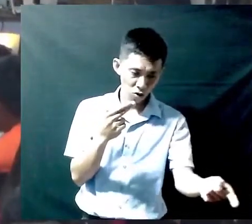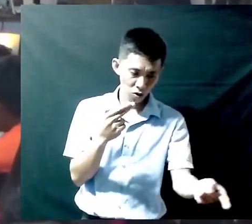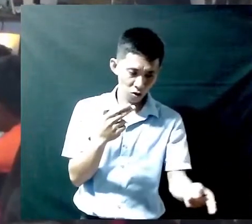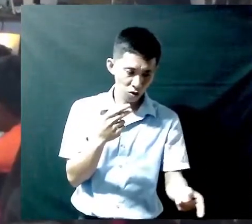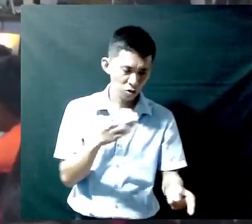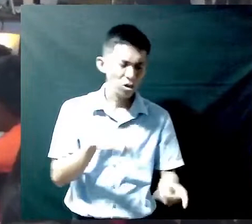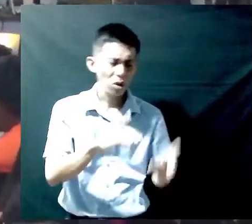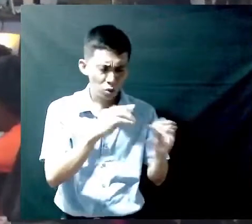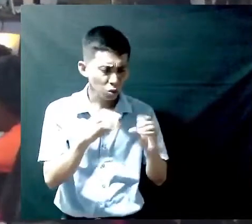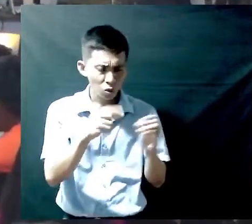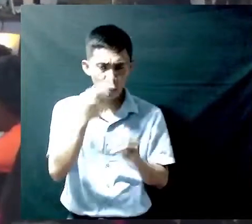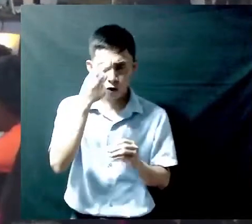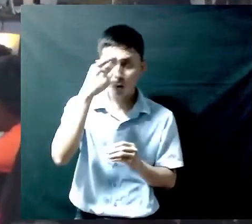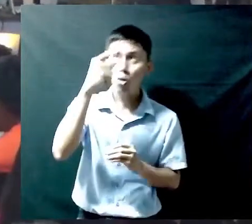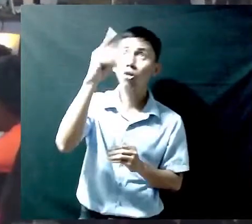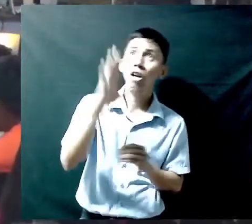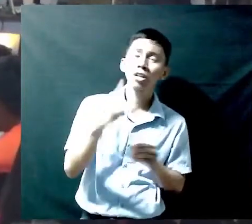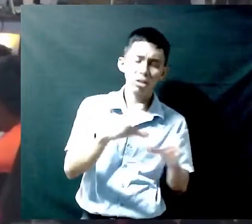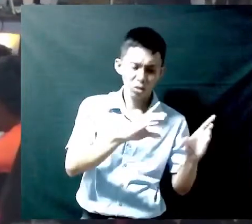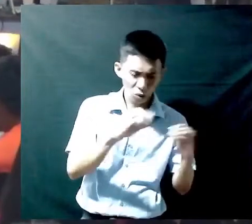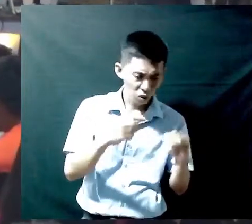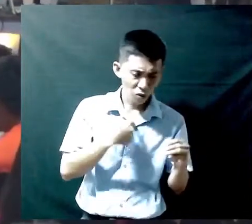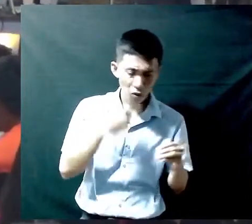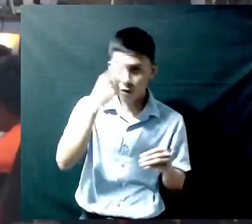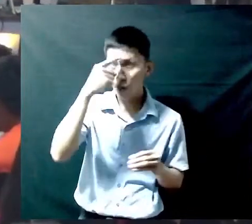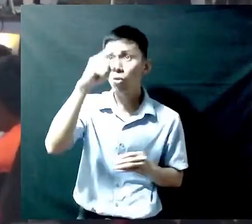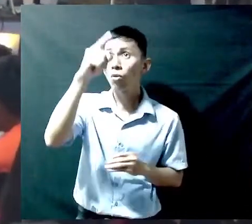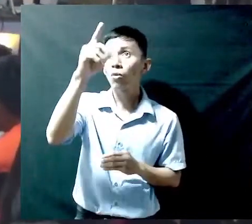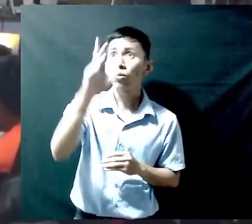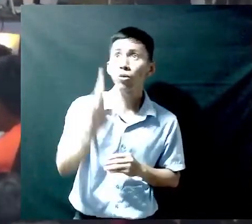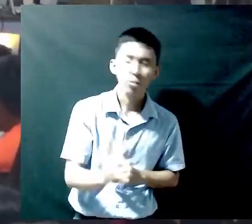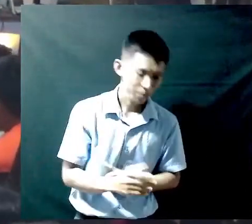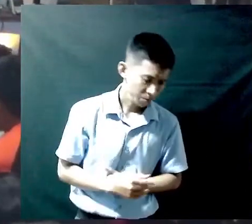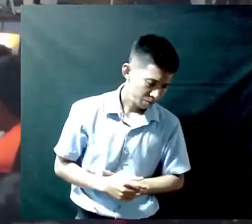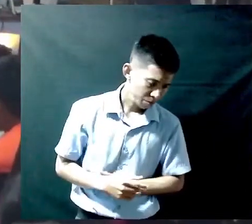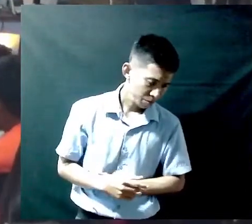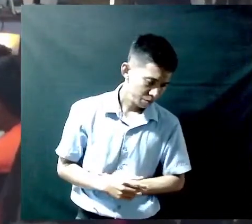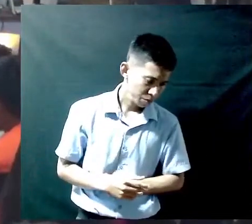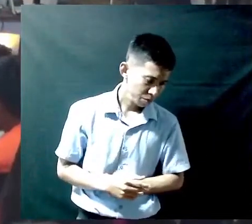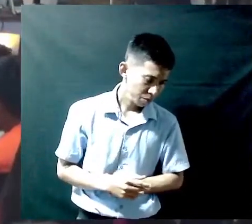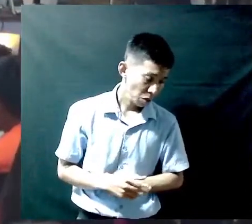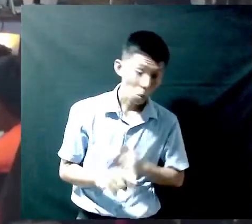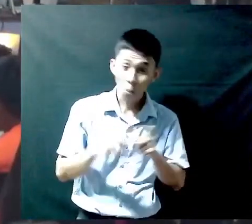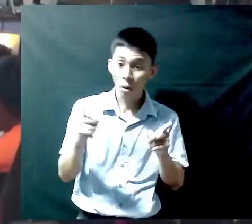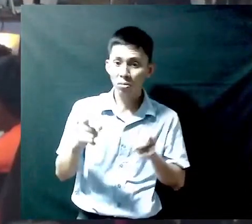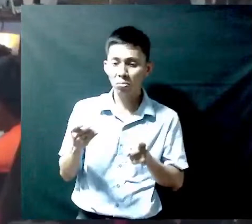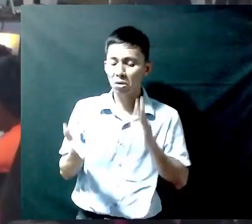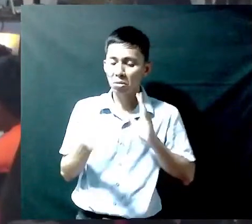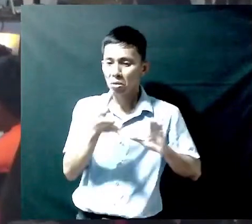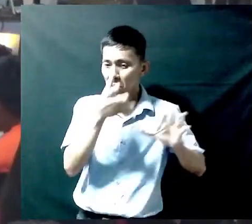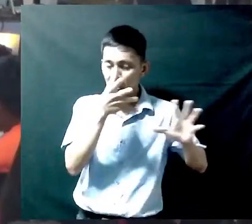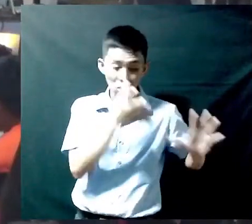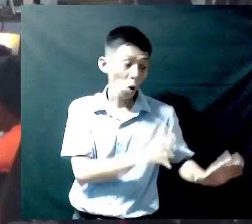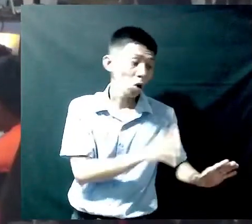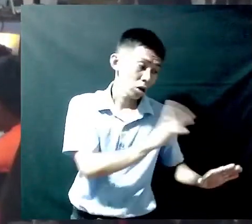you! Wow, ang sarap pakinggan. It sounds religious for you. Pero iniwan mo si Lord doon. Kaya ko to, Lord. Diyan ka